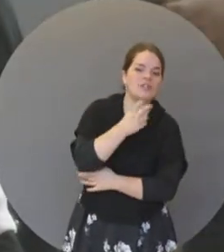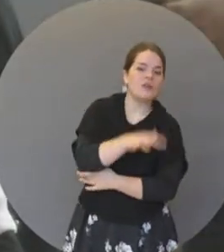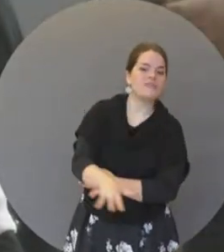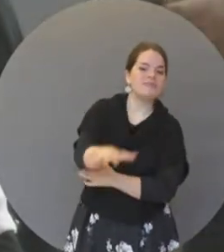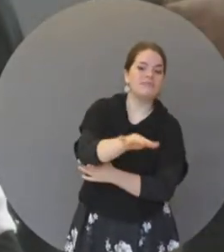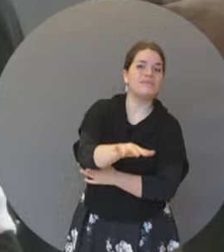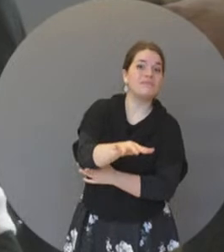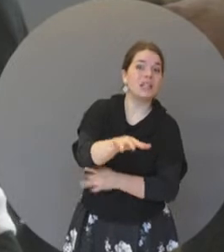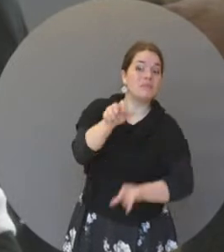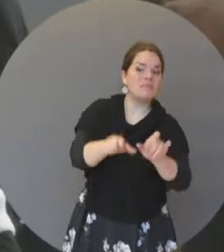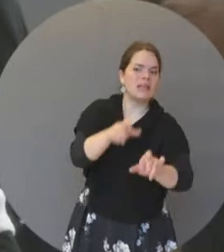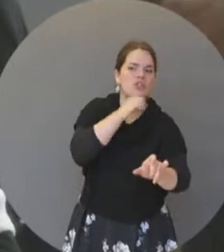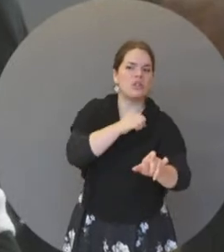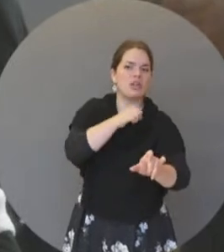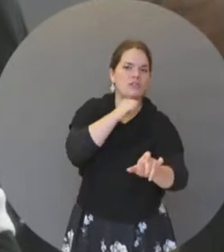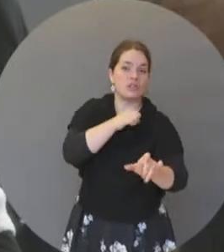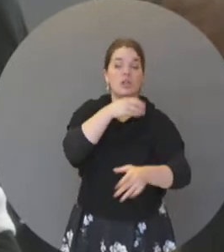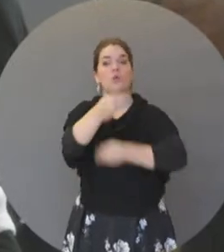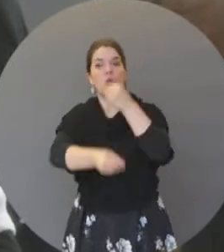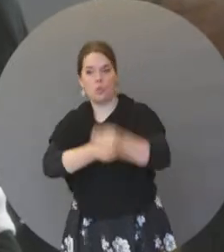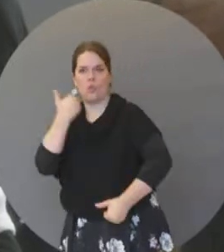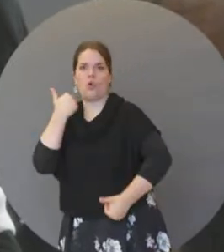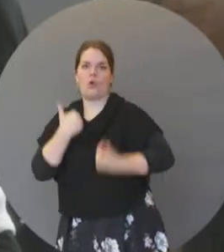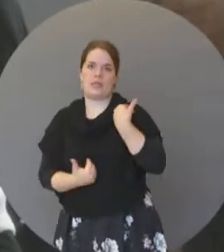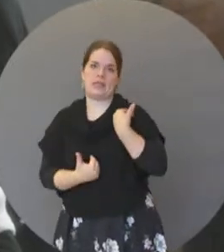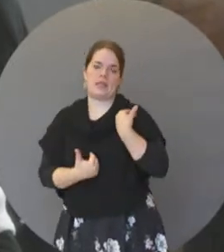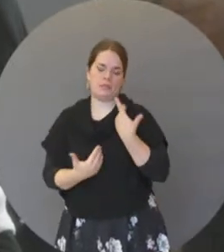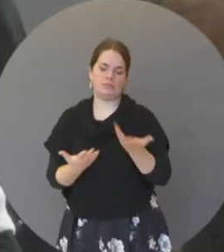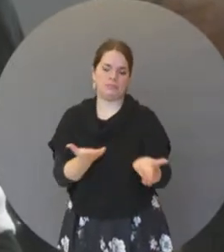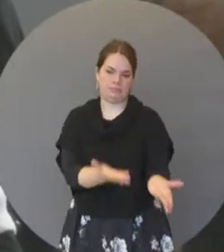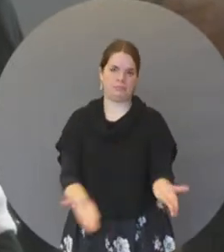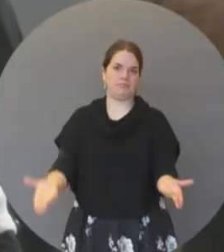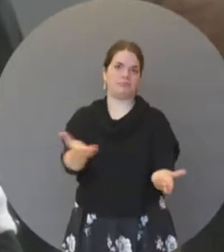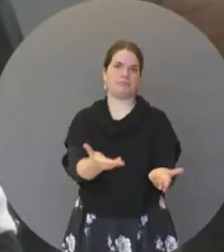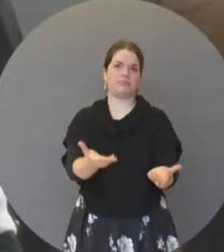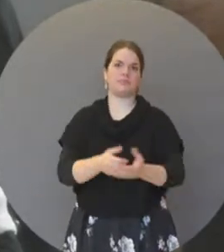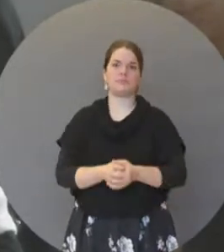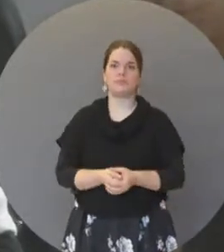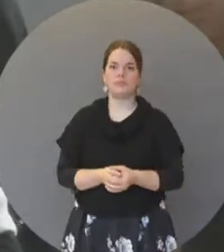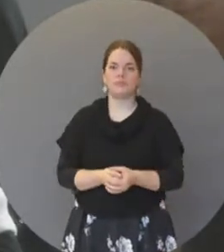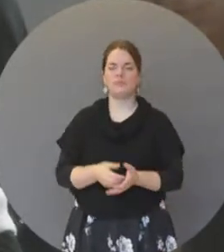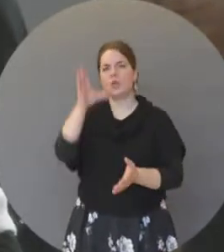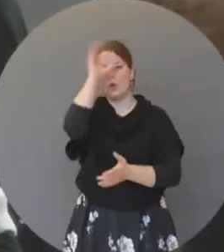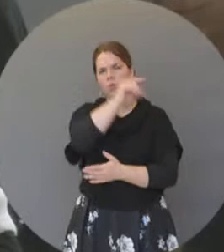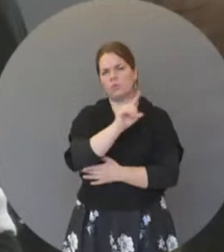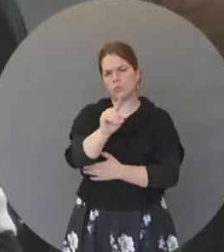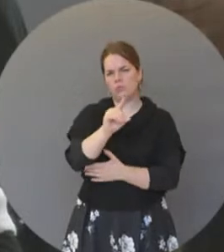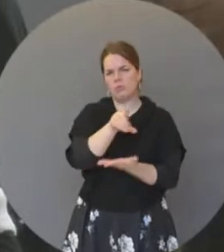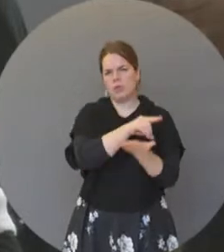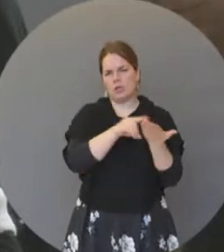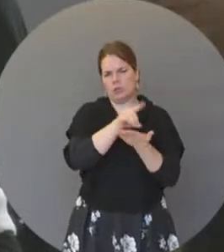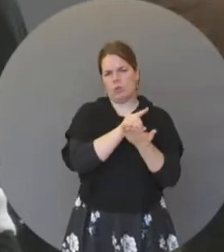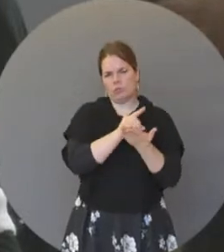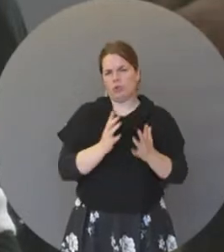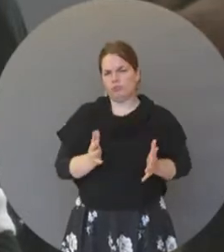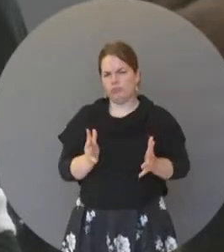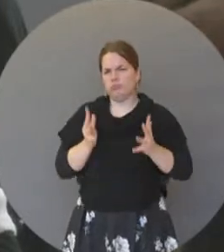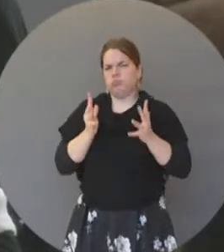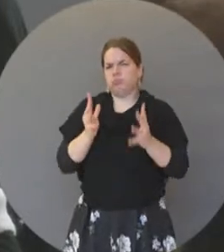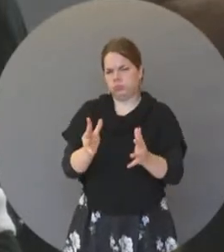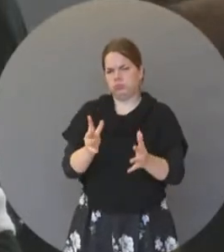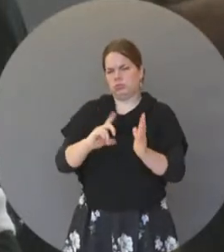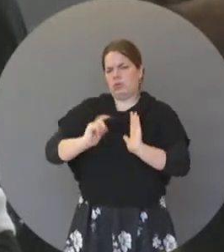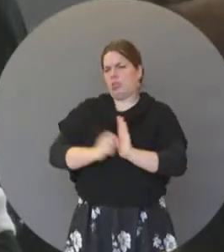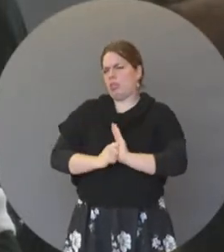situation de handicap je tiens tout d'abord à rappeler ici l'engagement du département de la Seine-Maritime lors de la crise sanitaire